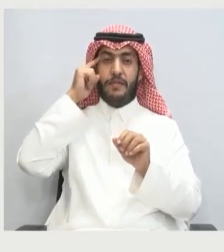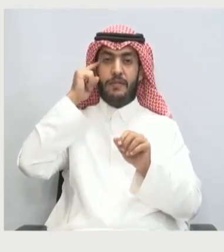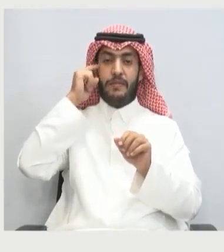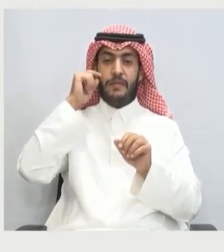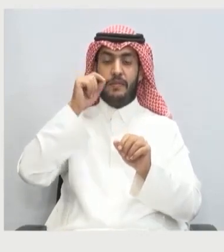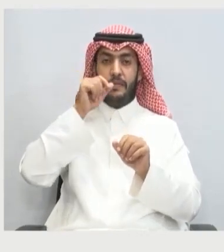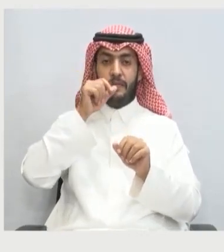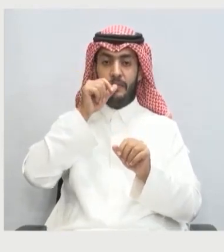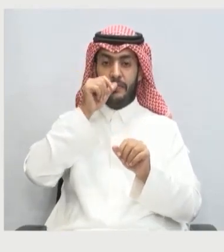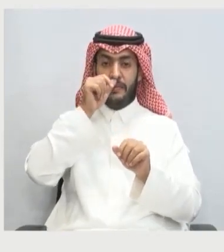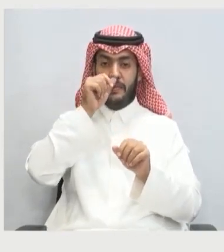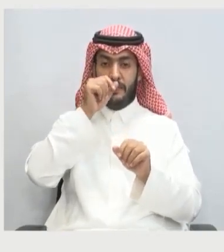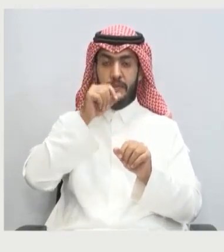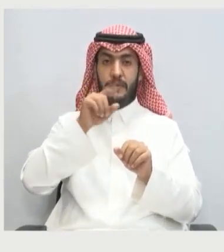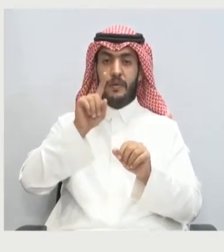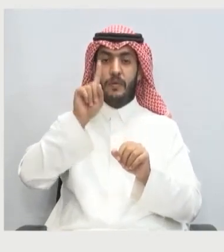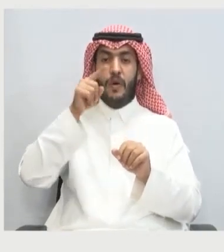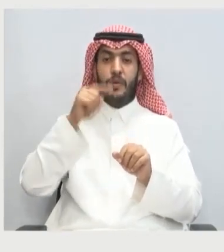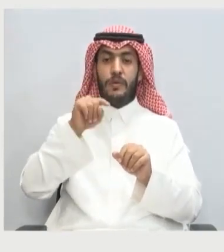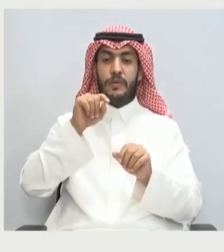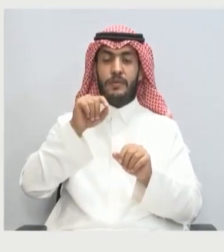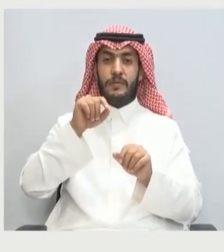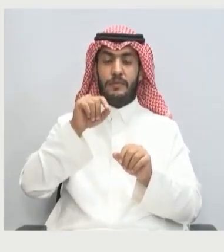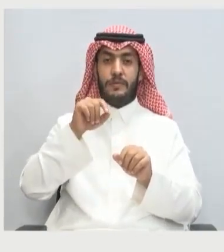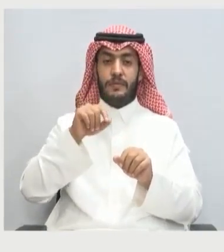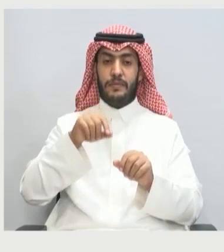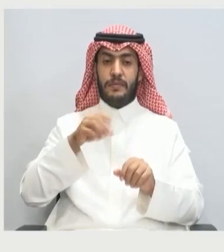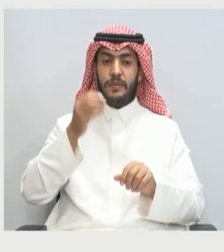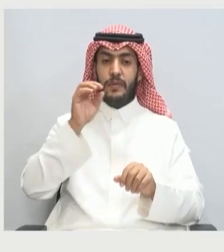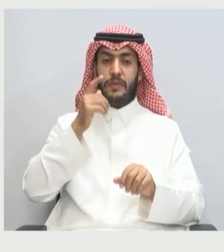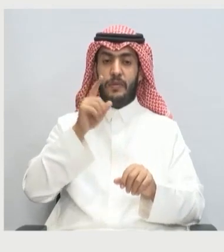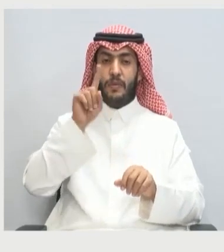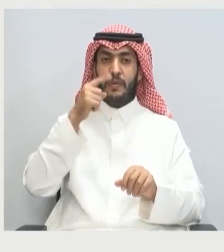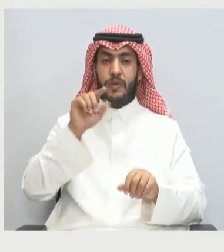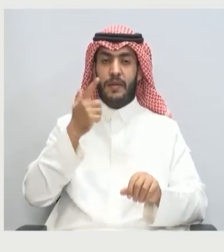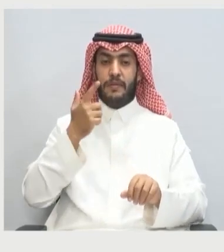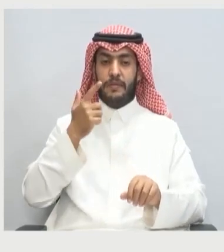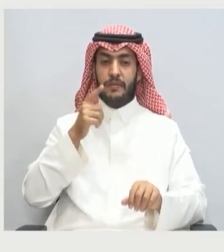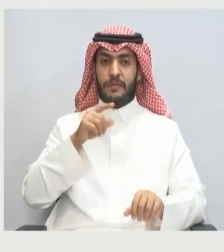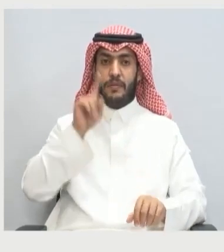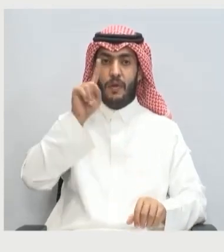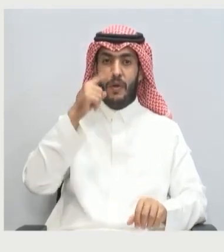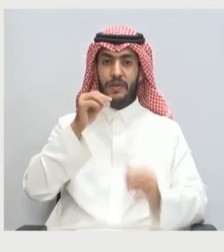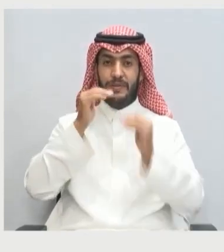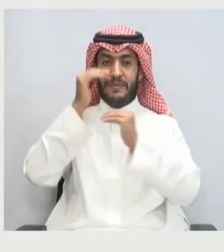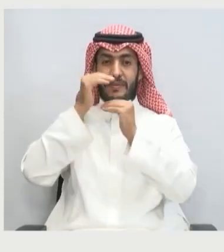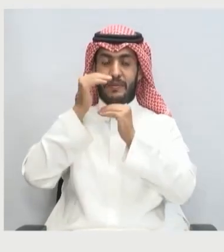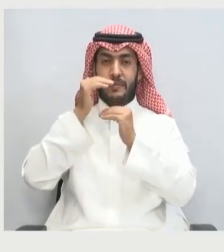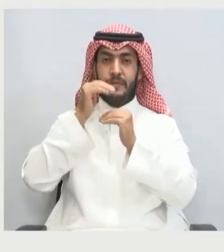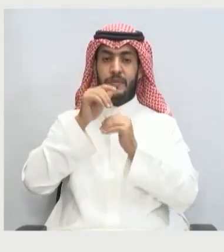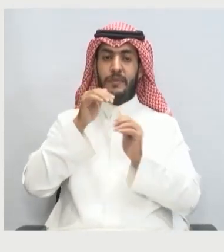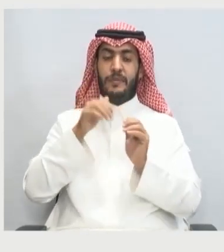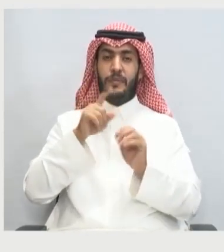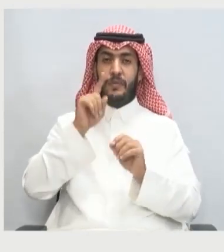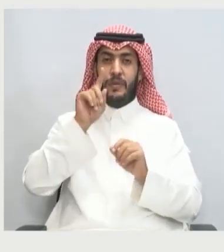تكون او يكون التركيز 1 وونص مول اين سيكون 1 وص بين الواحد والا 2 يكون موقعه